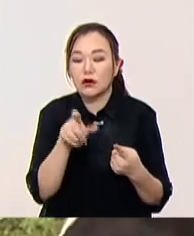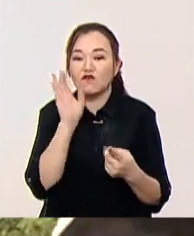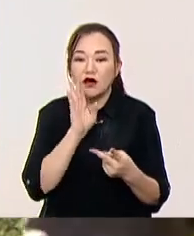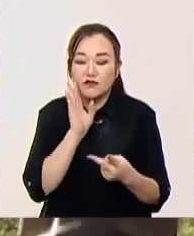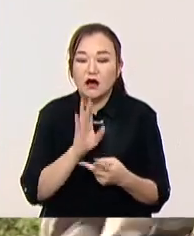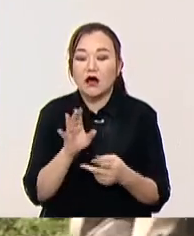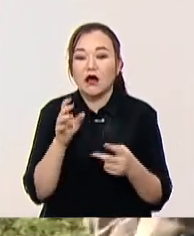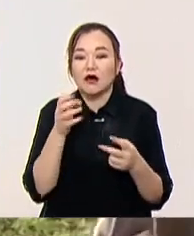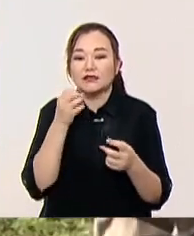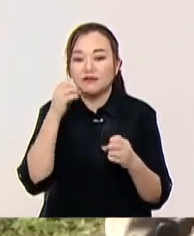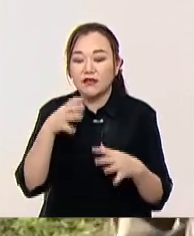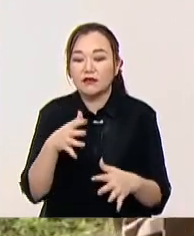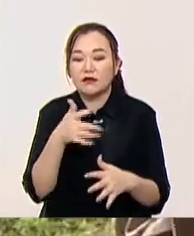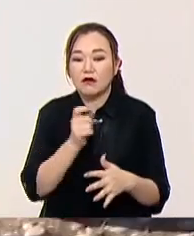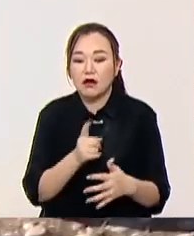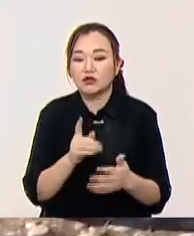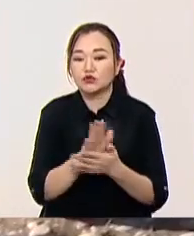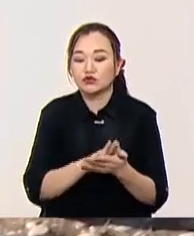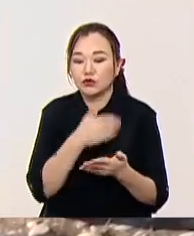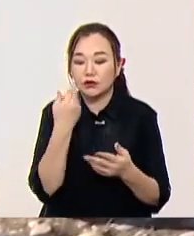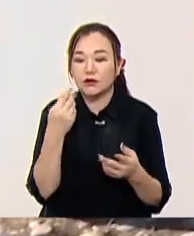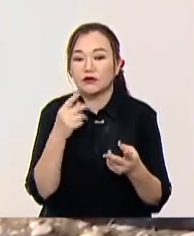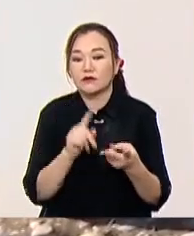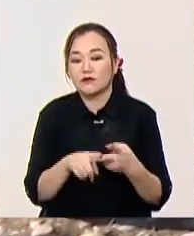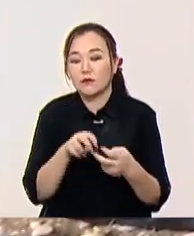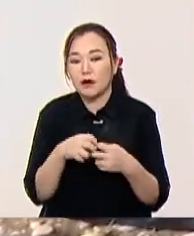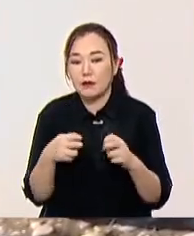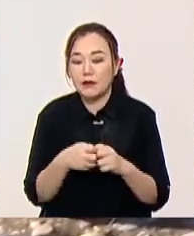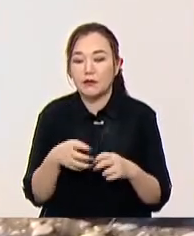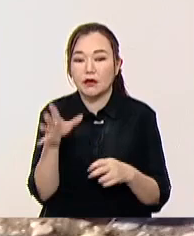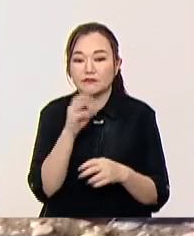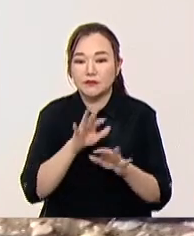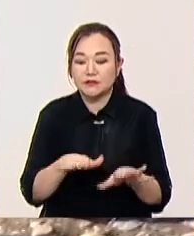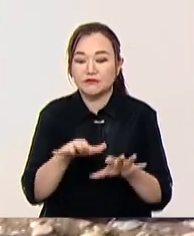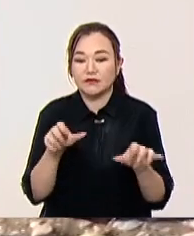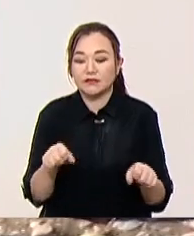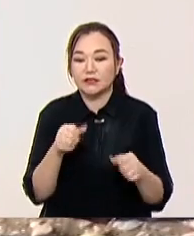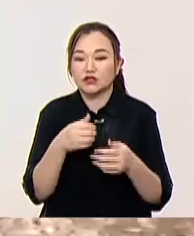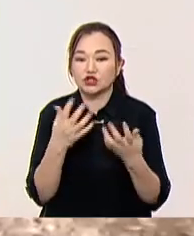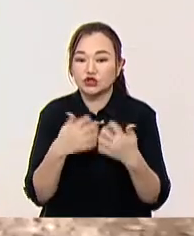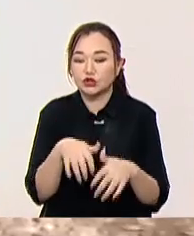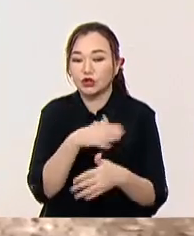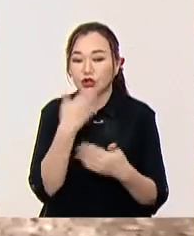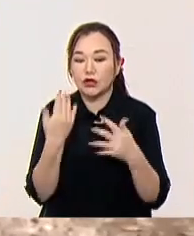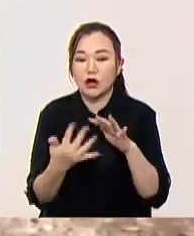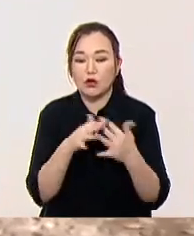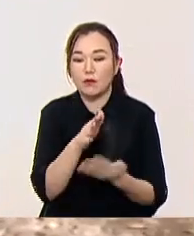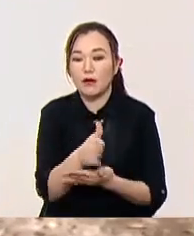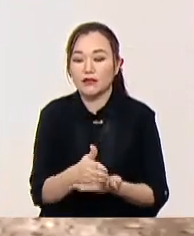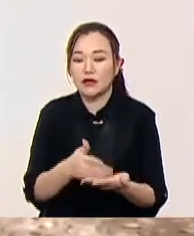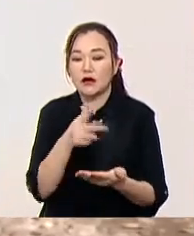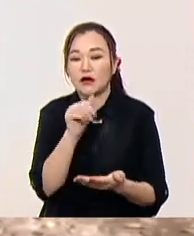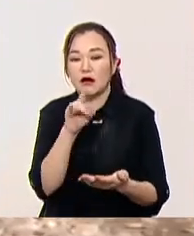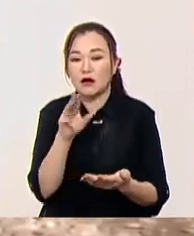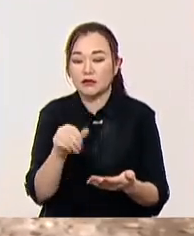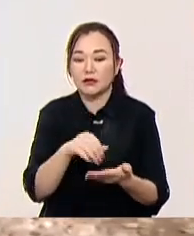siyahtı infraqurlumunun igilgün kore almay ek sabılıp jür. Al jergilikti bilik esepte jok avulduğun jartısın kartağa